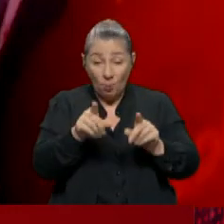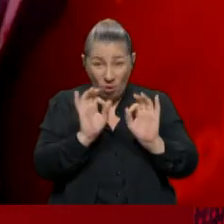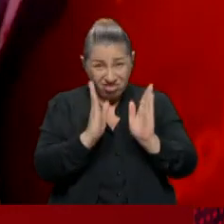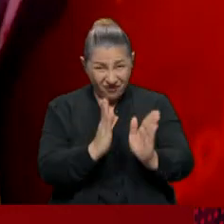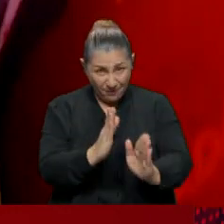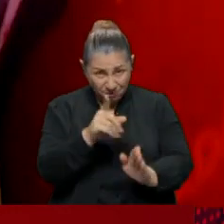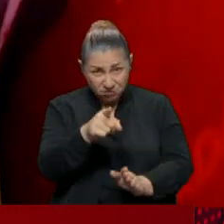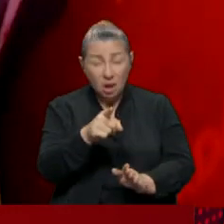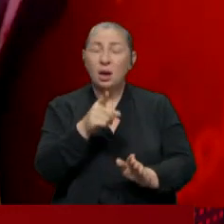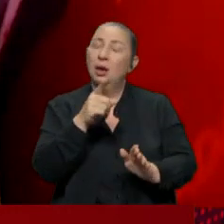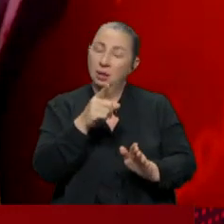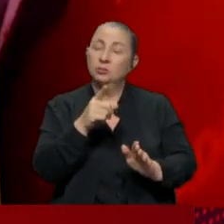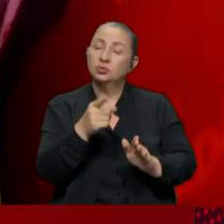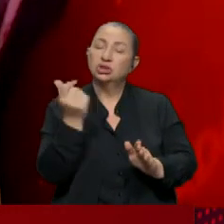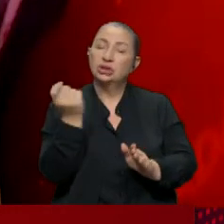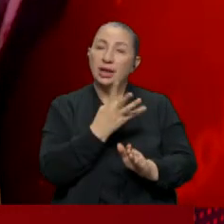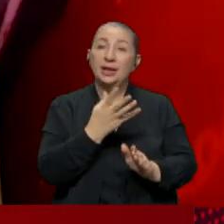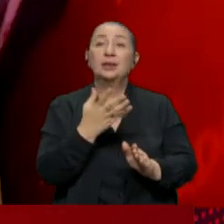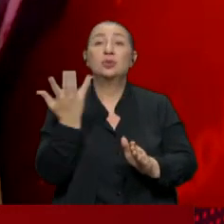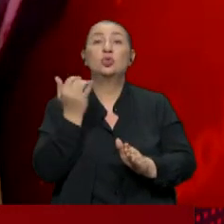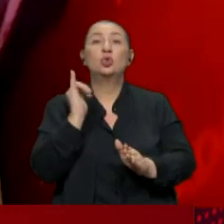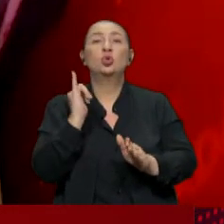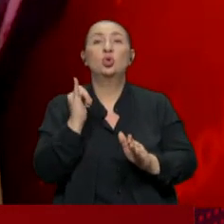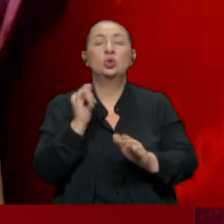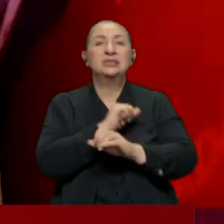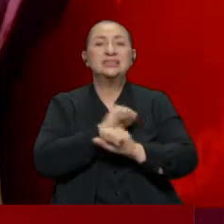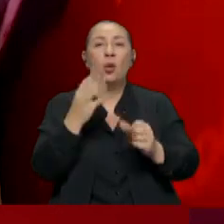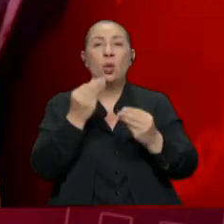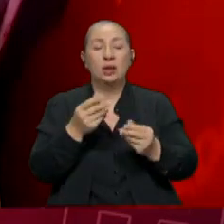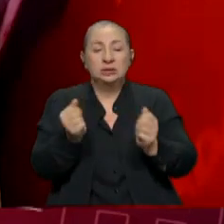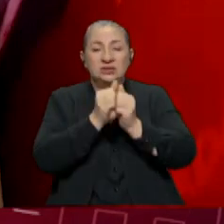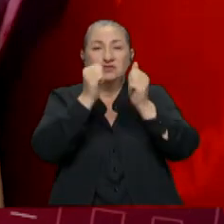ettiğimiz sürece de olgu sayılarını ve diğer kötücül durumları katlamalı olarak göreceğiz.